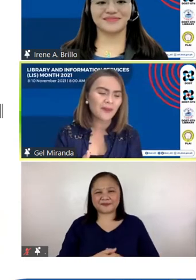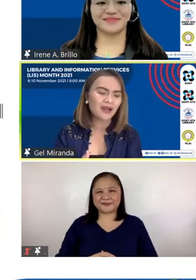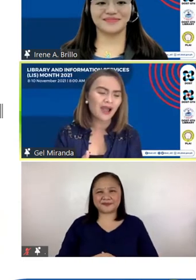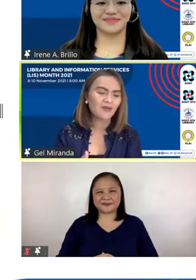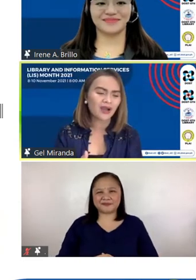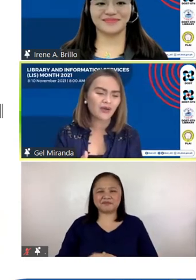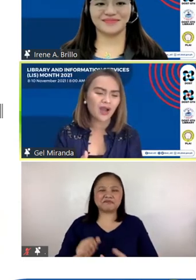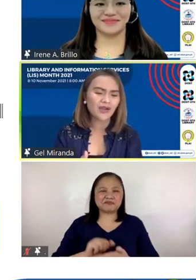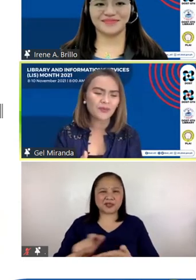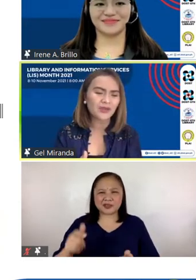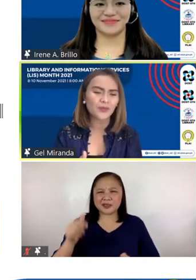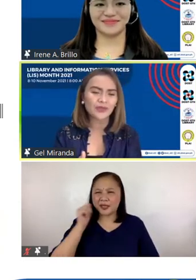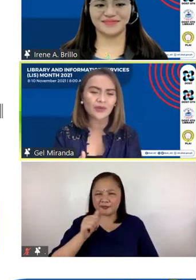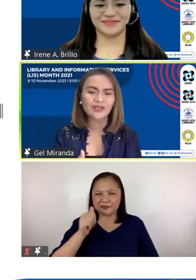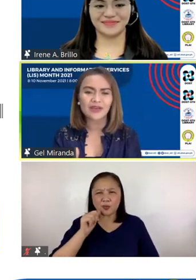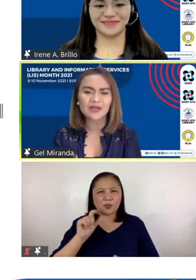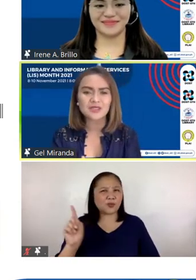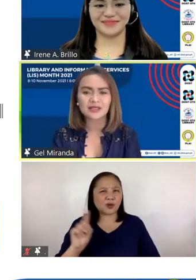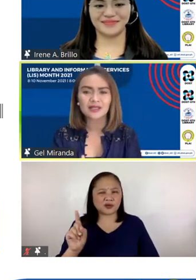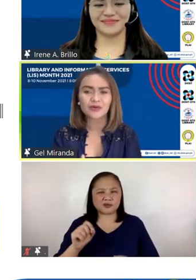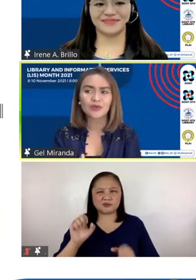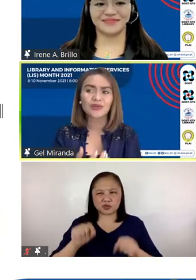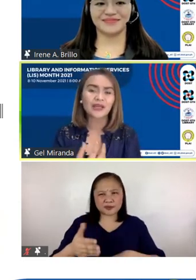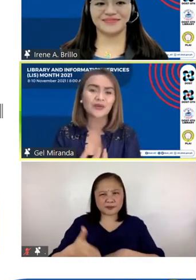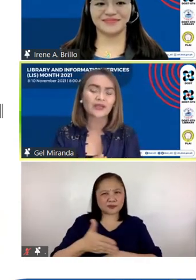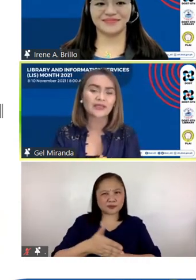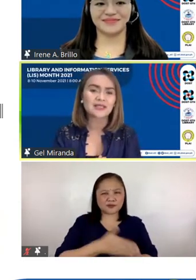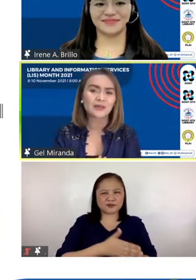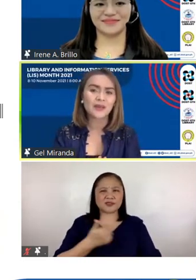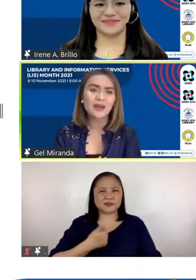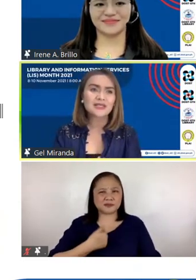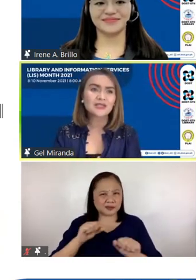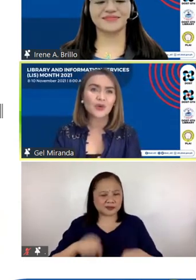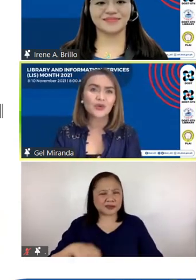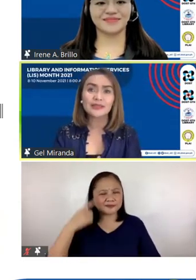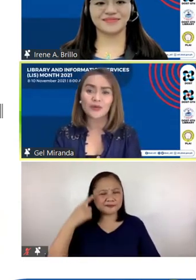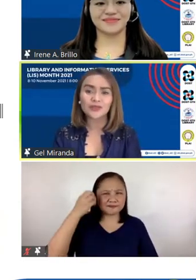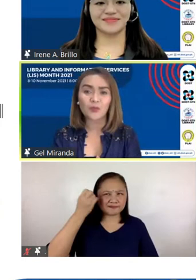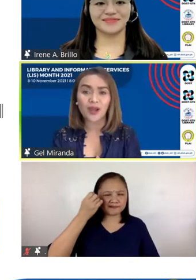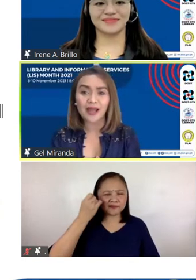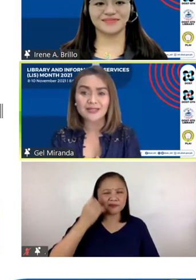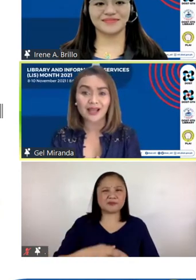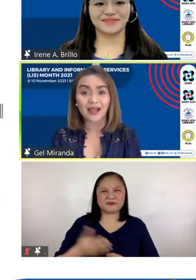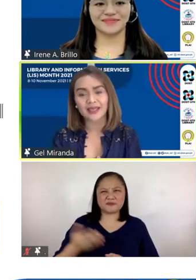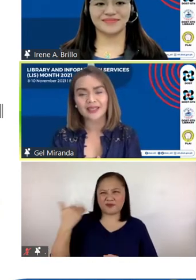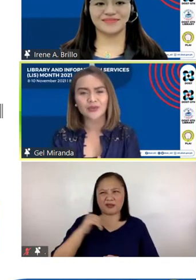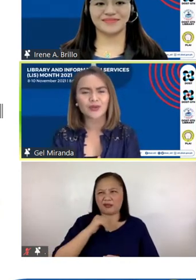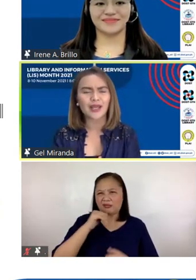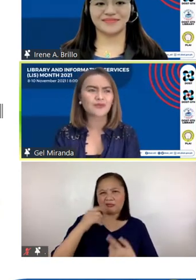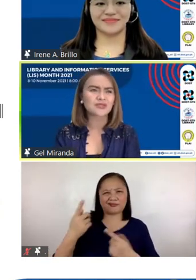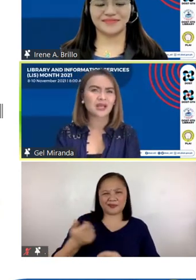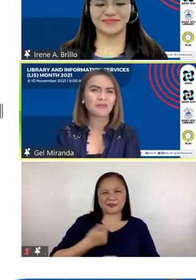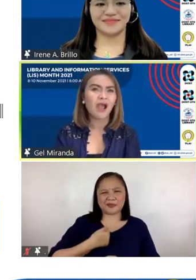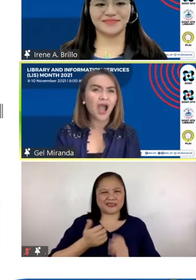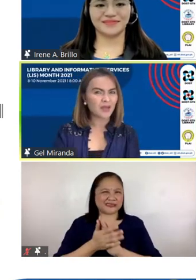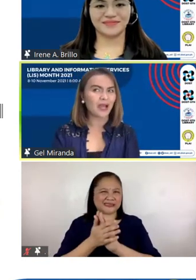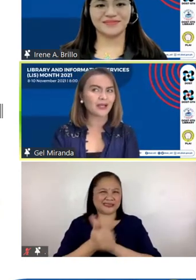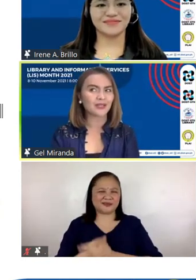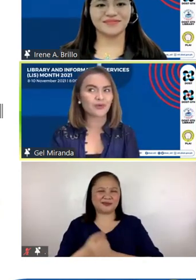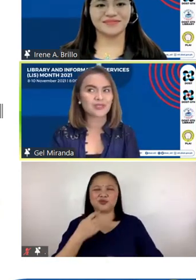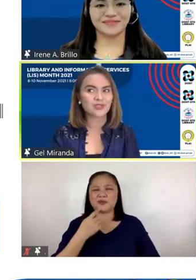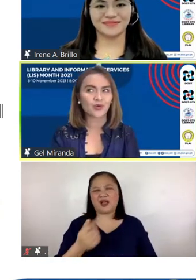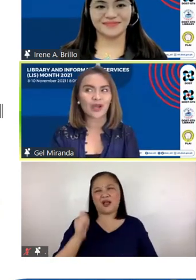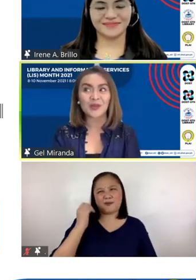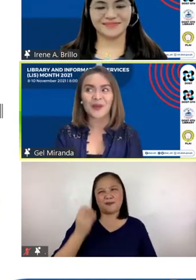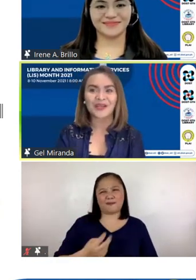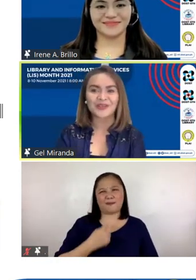lang, parang araw-araw, ano pa ba yung pwede ko i-develop sa sarili ko? Yun na lagi kong iniisip. Kasi noon, hindi ako tiwala sa kakayanan ko. Lagi ko sasabi, ay, ang pangit